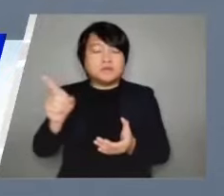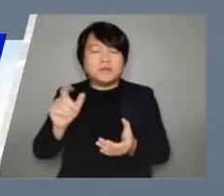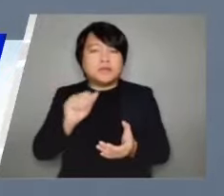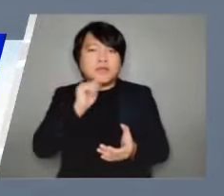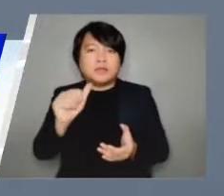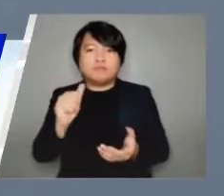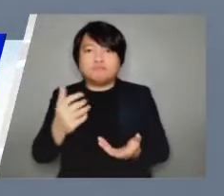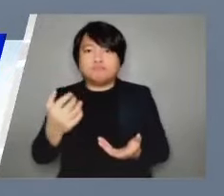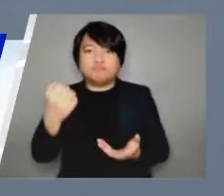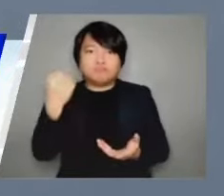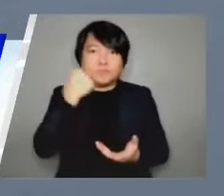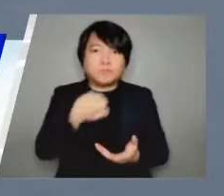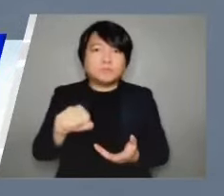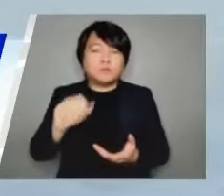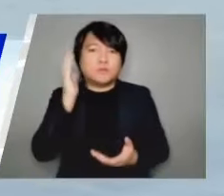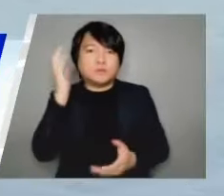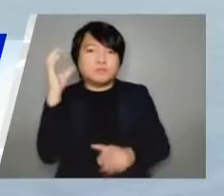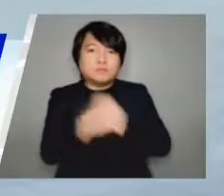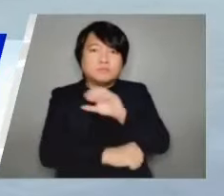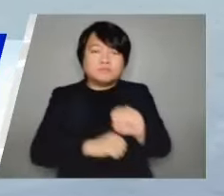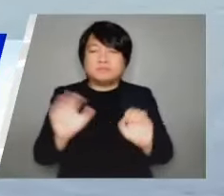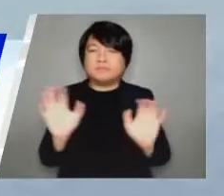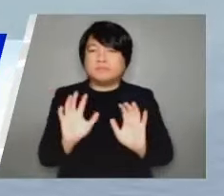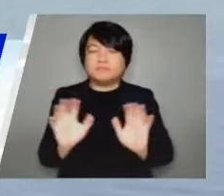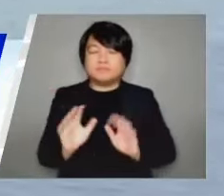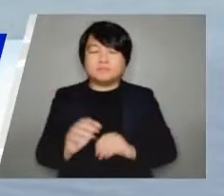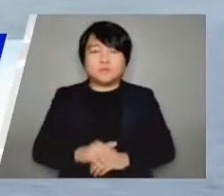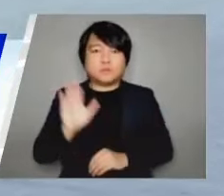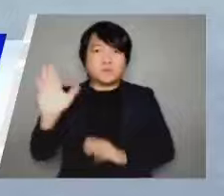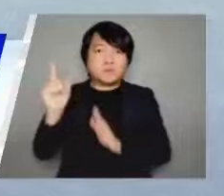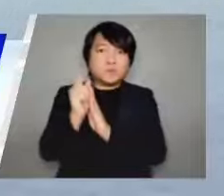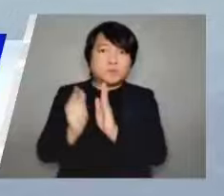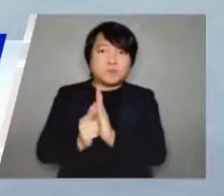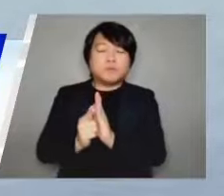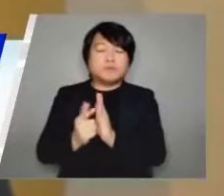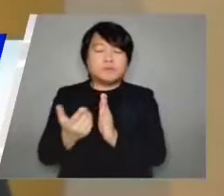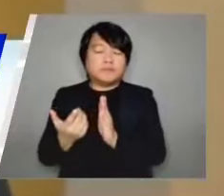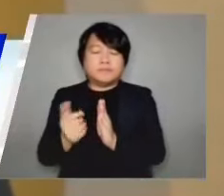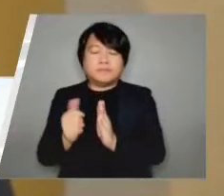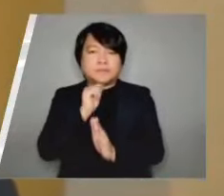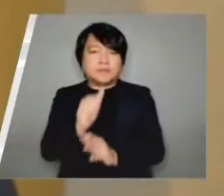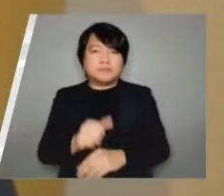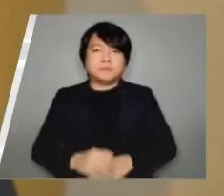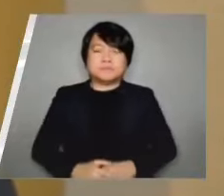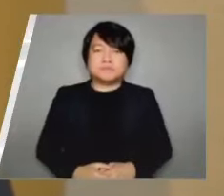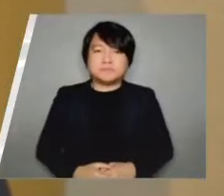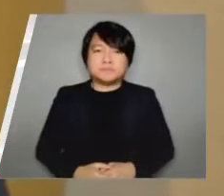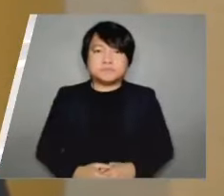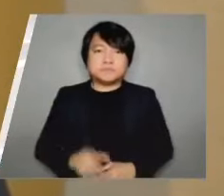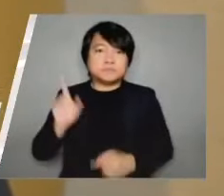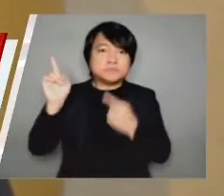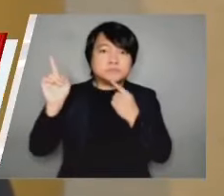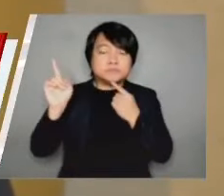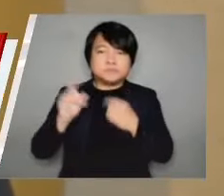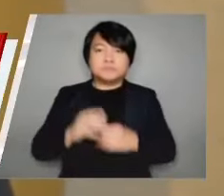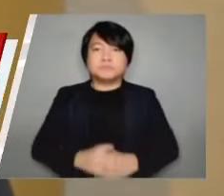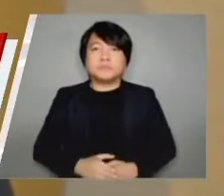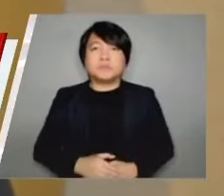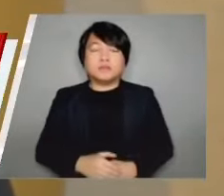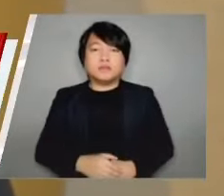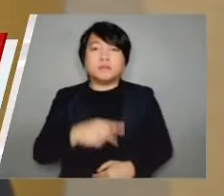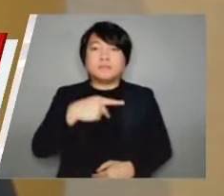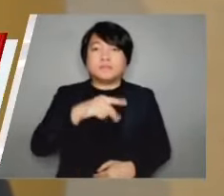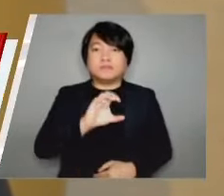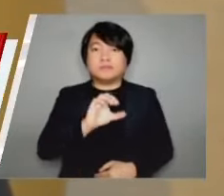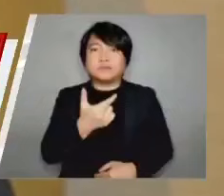na ipatutupad nila ang Coast Guard law at mga aresto ng mga trespasser. Dapat ang ating Philippine Coast Guard, ang